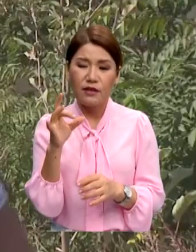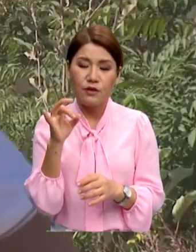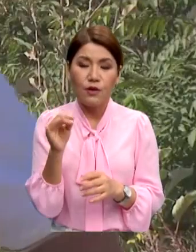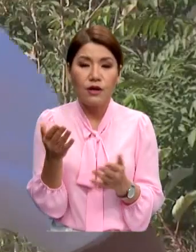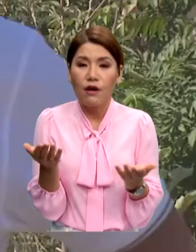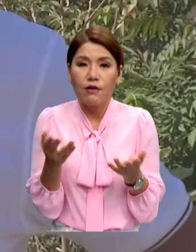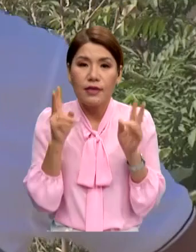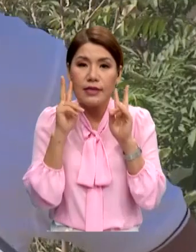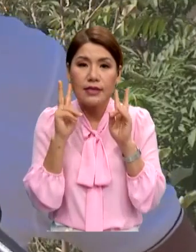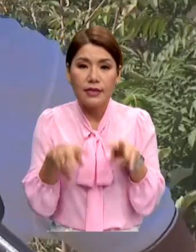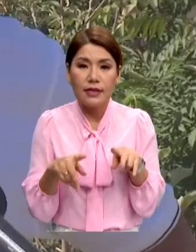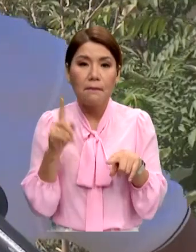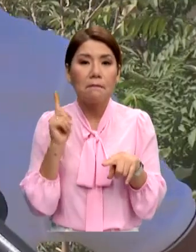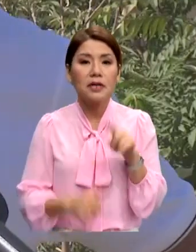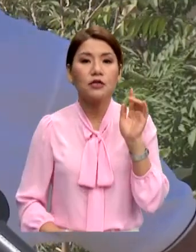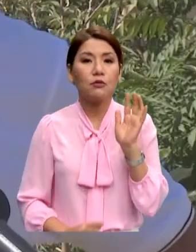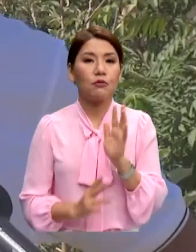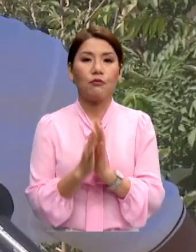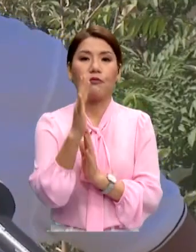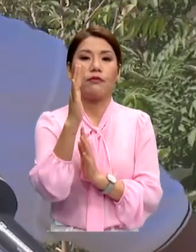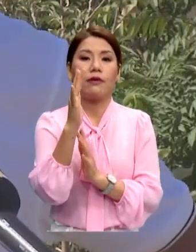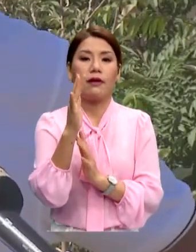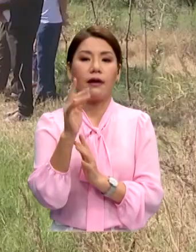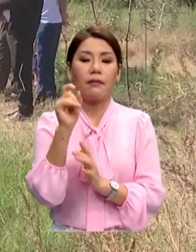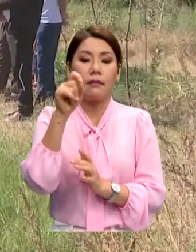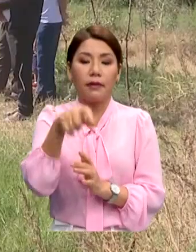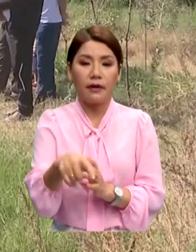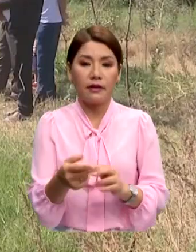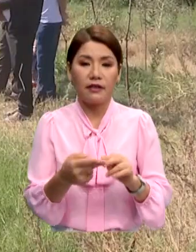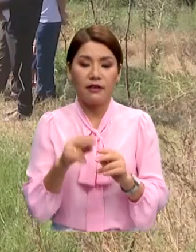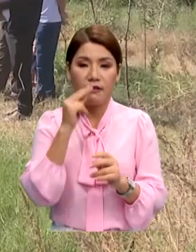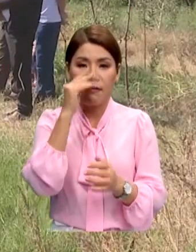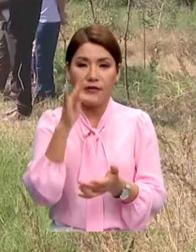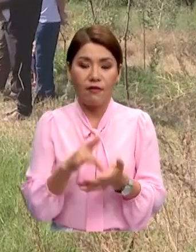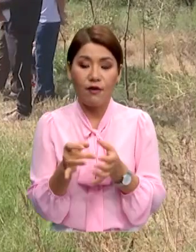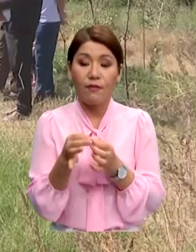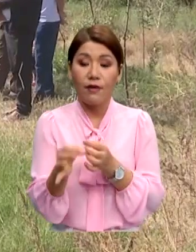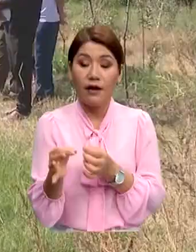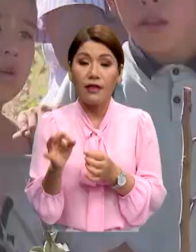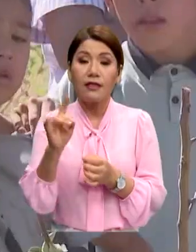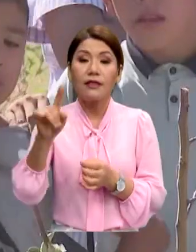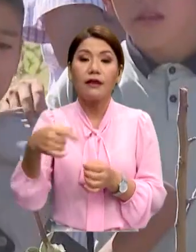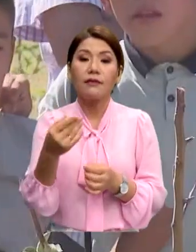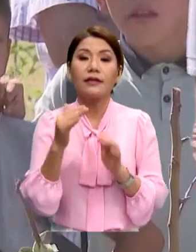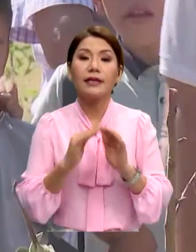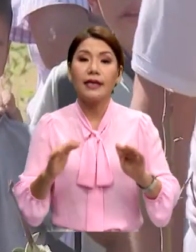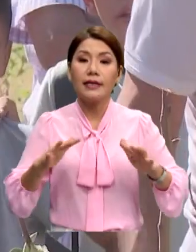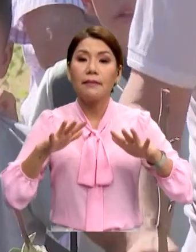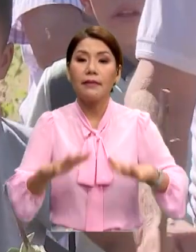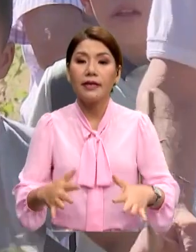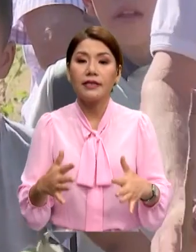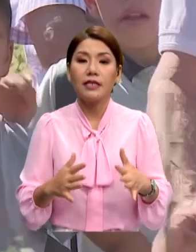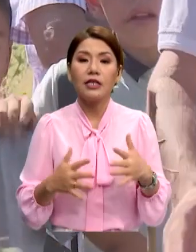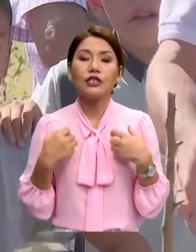я не знаю. Она быстро растет, это капельное орошение идет. Жители Шымкентского микрорайона требуют вернуть детям место для